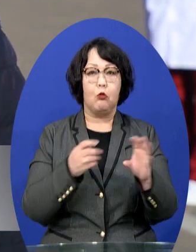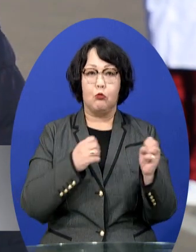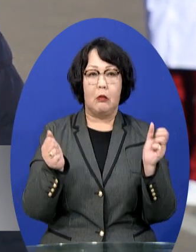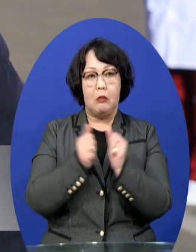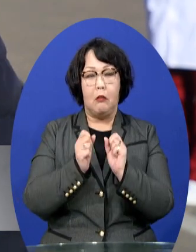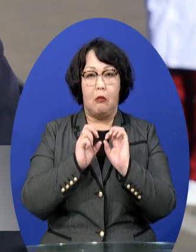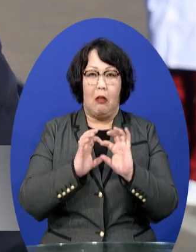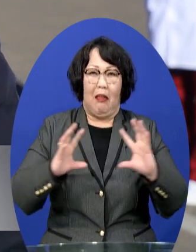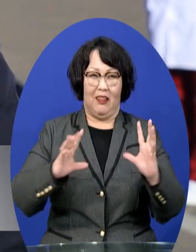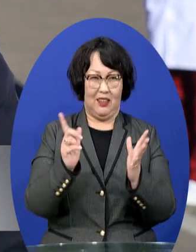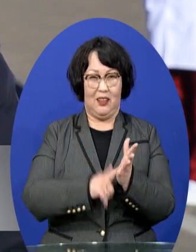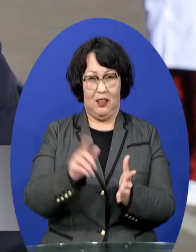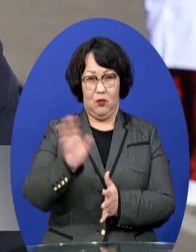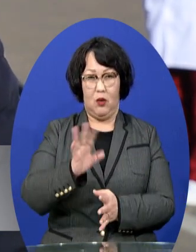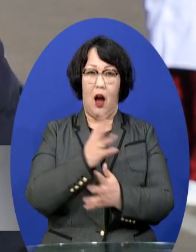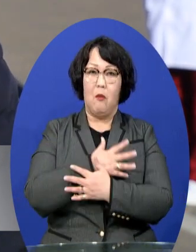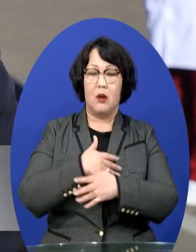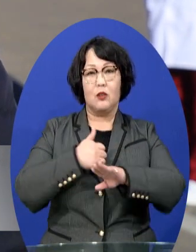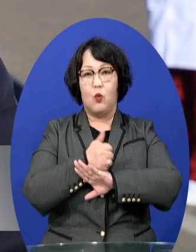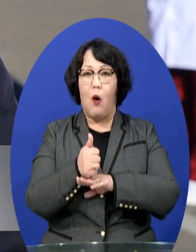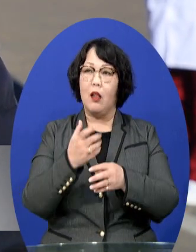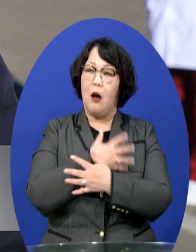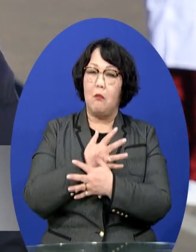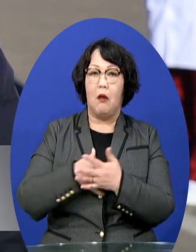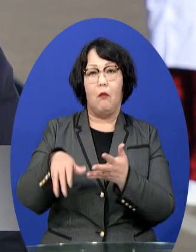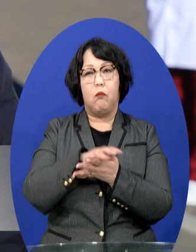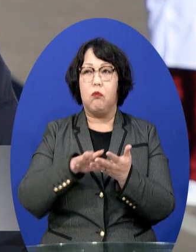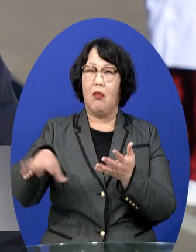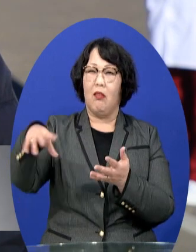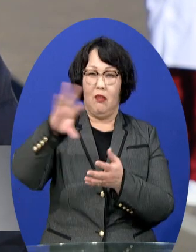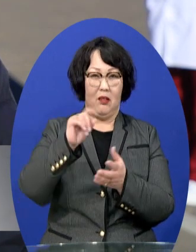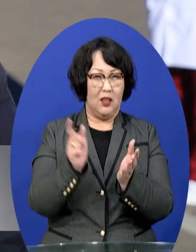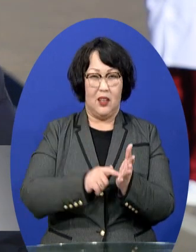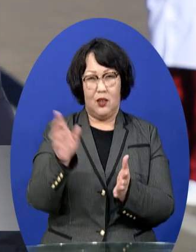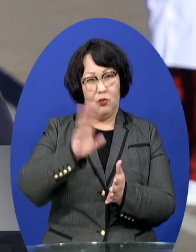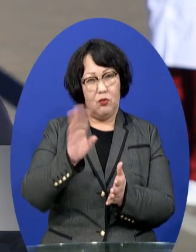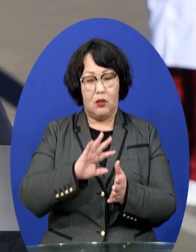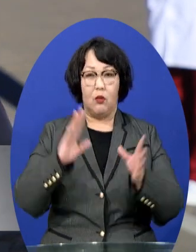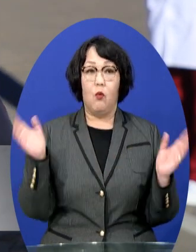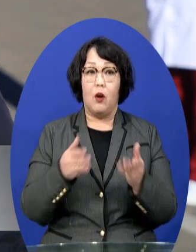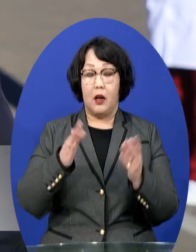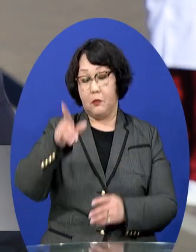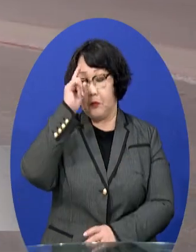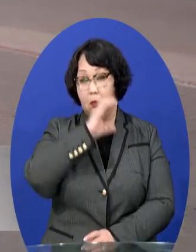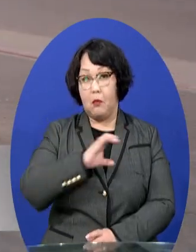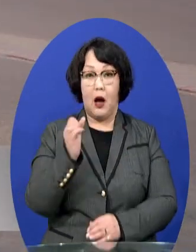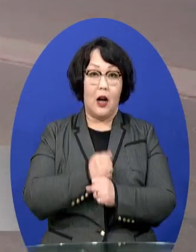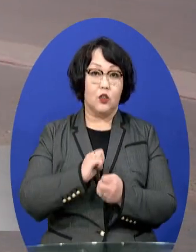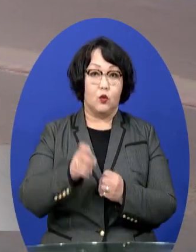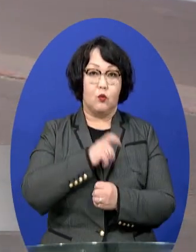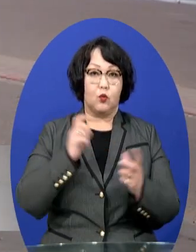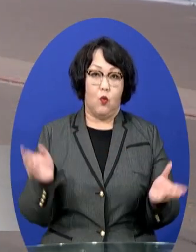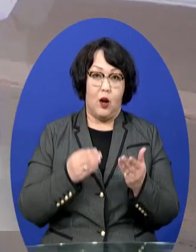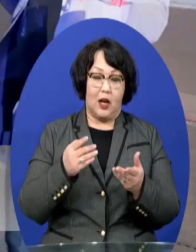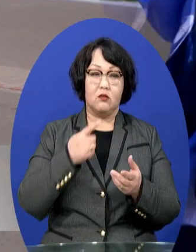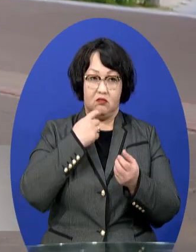битгий нийлээч, амралт цуглуулгын битгий яваач гэж ингэж уриалж одоо эрүүл мэндийн салбар ингэж бас уриалгыг гаргаж өнөөдөр